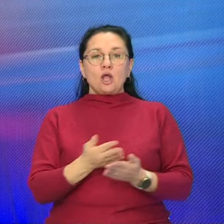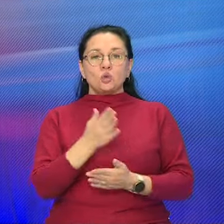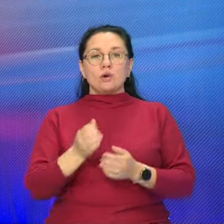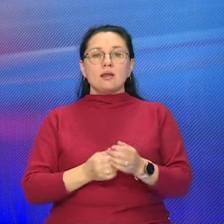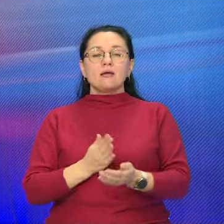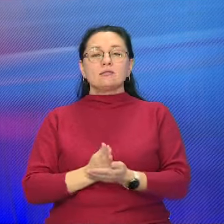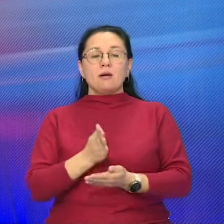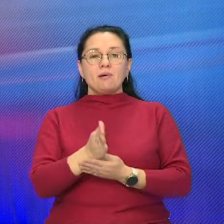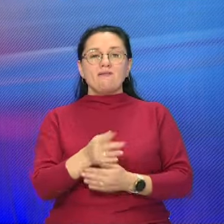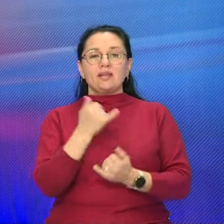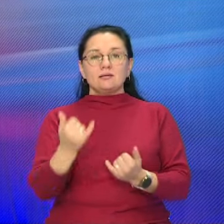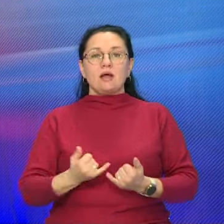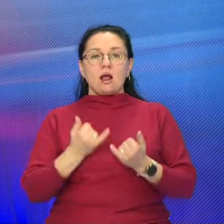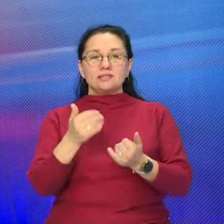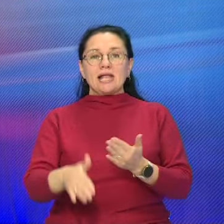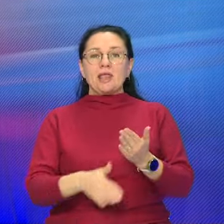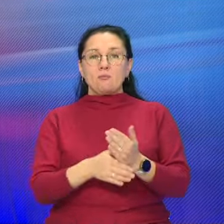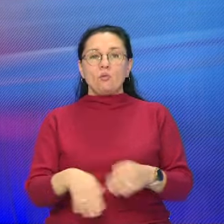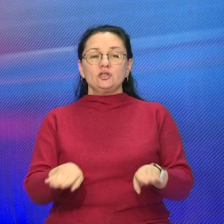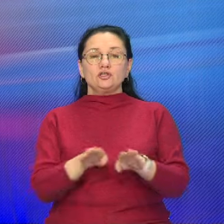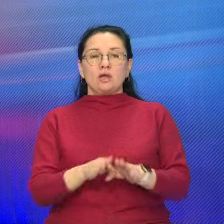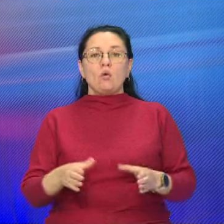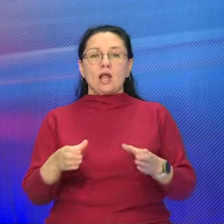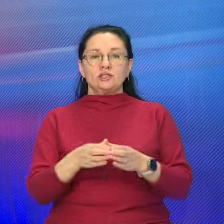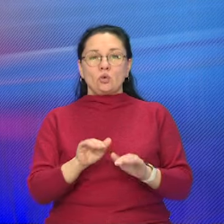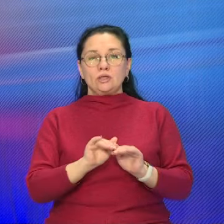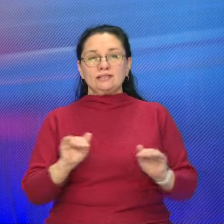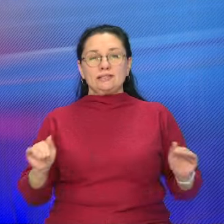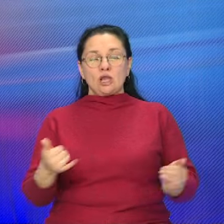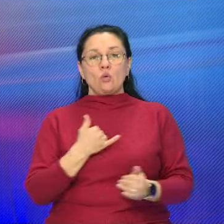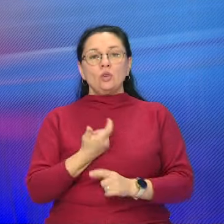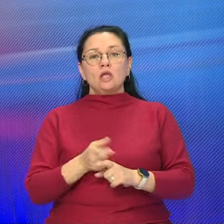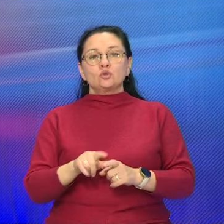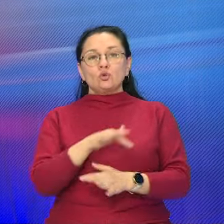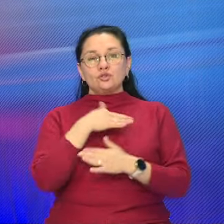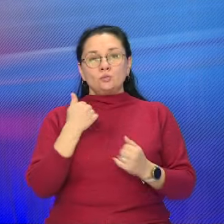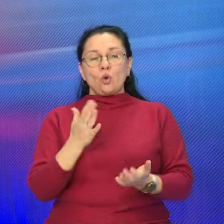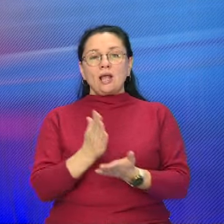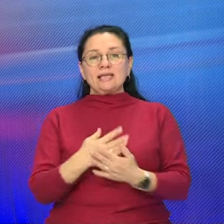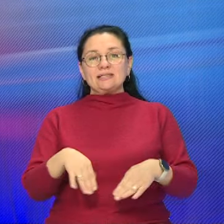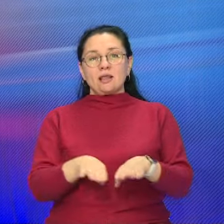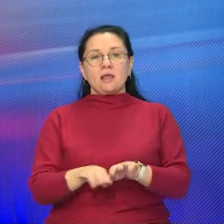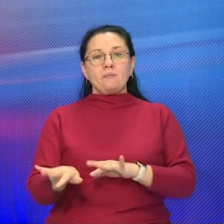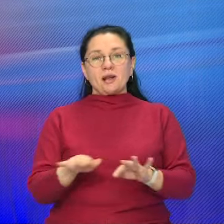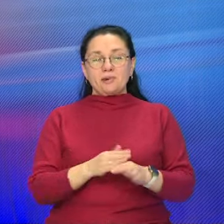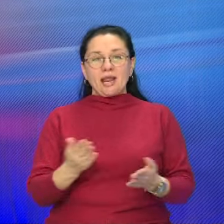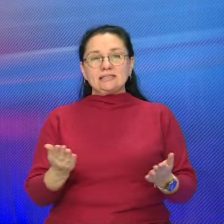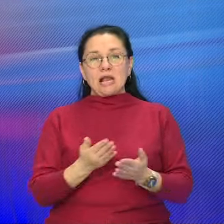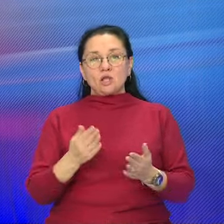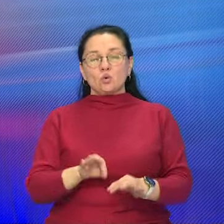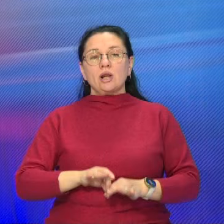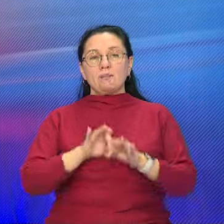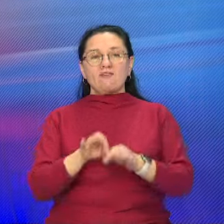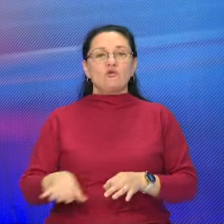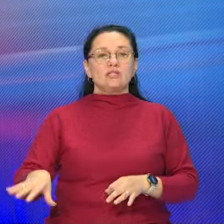направлены на аказанне помощи данной категории дзяцей. У нас очень много есть акцій, которые праводзяцца